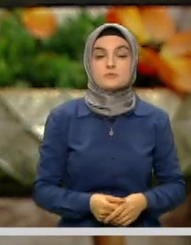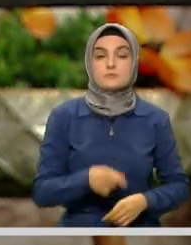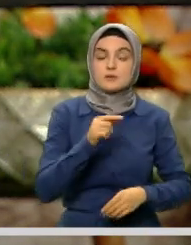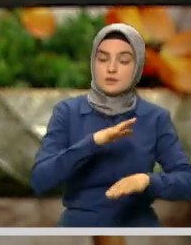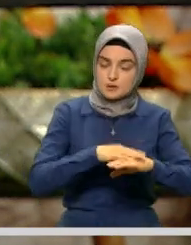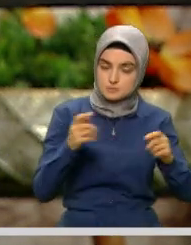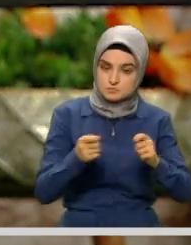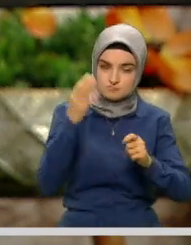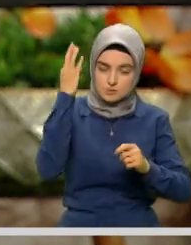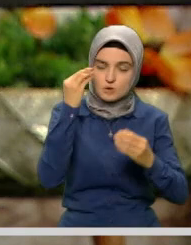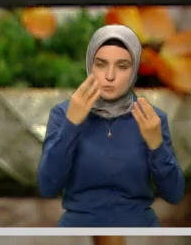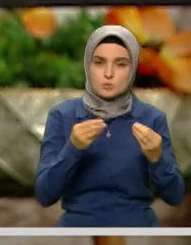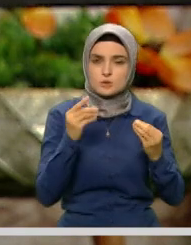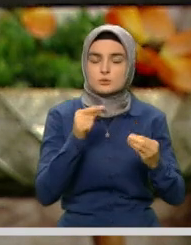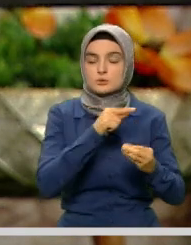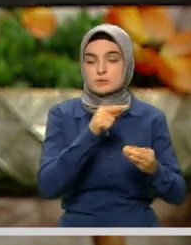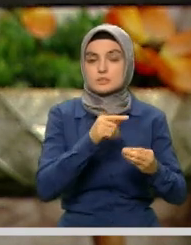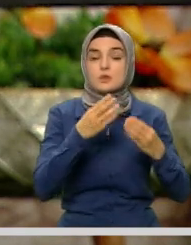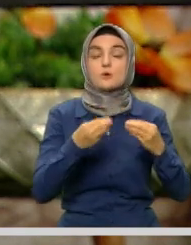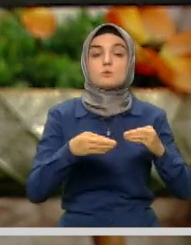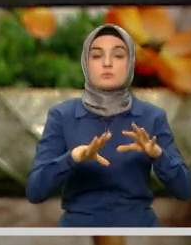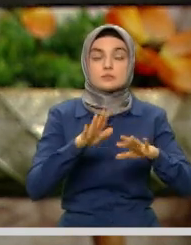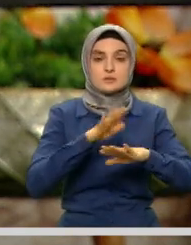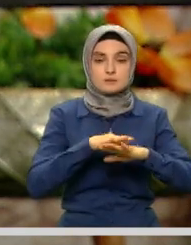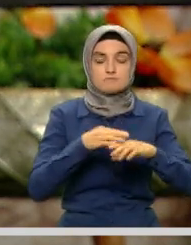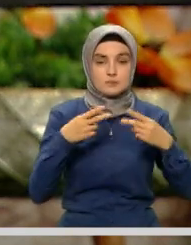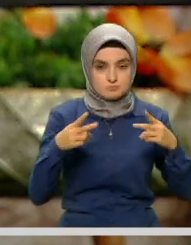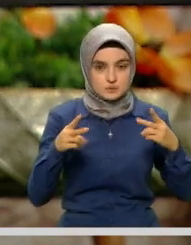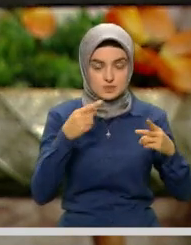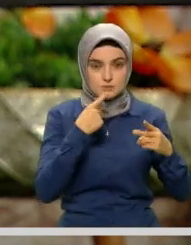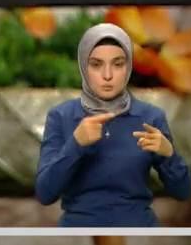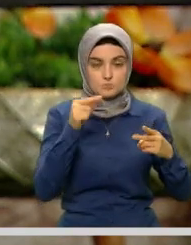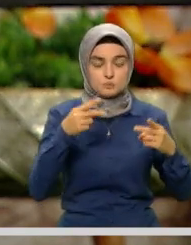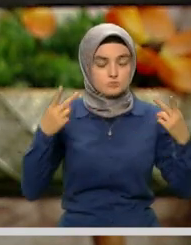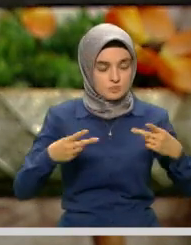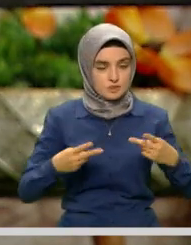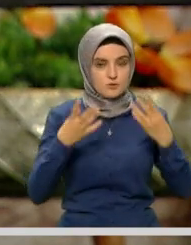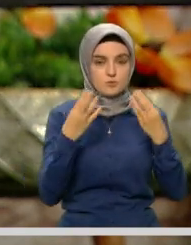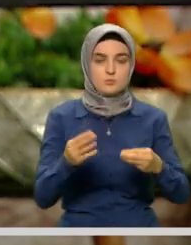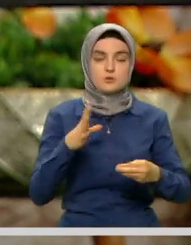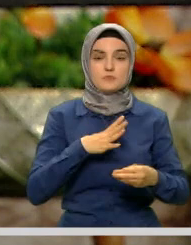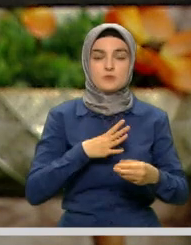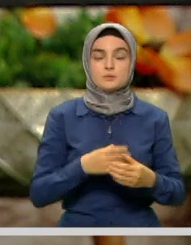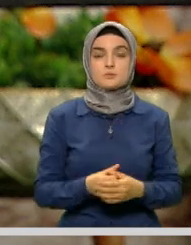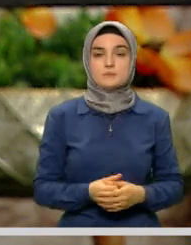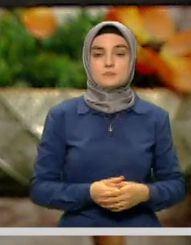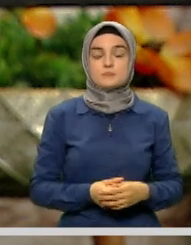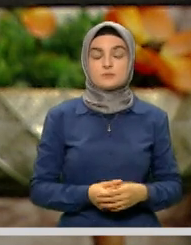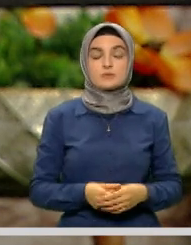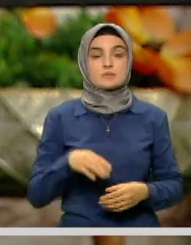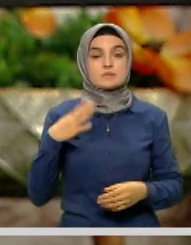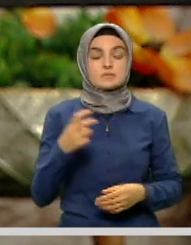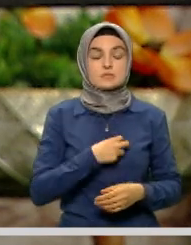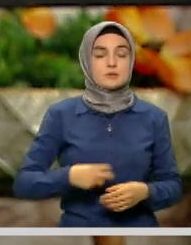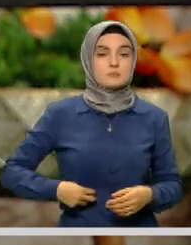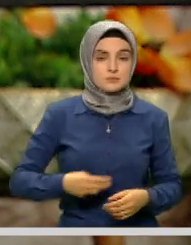işe ama ben bunu sen olmaksızın da yapabilirdim. Hani bu mesajı da veriyor. Şimdi diğer